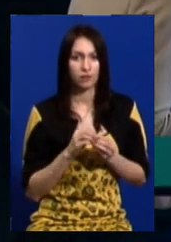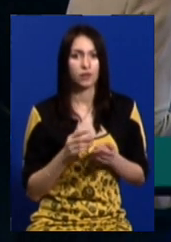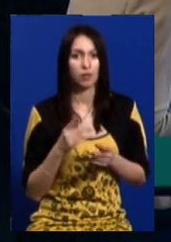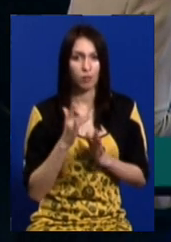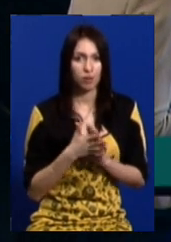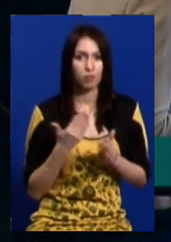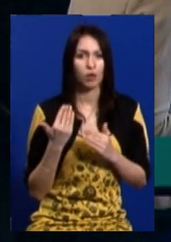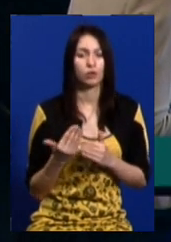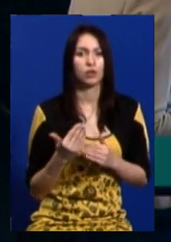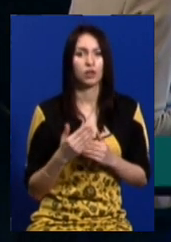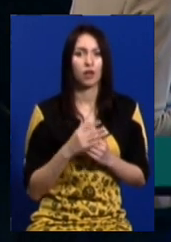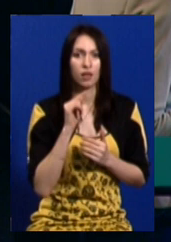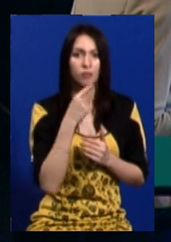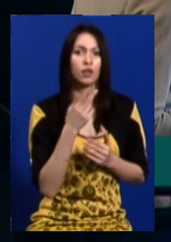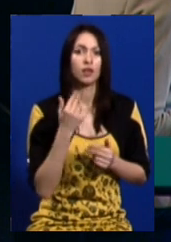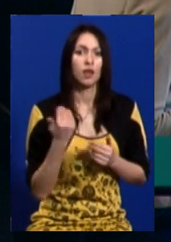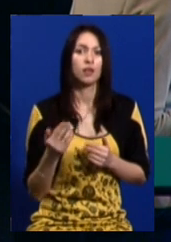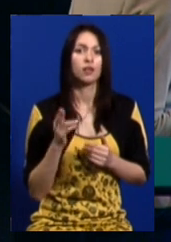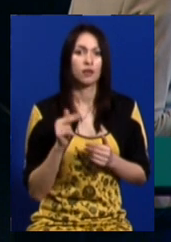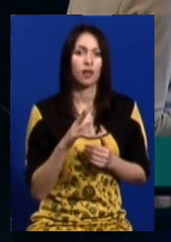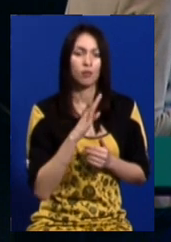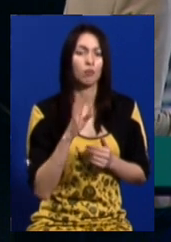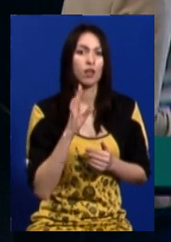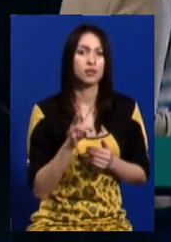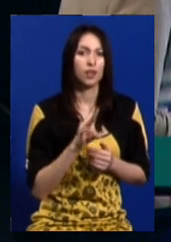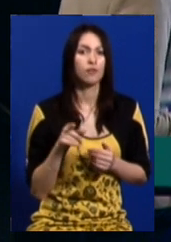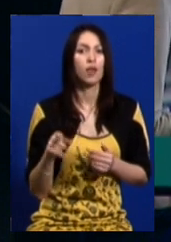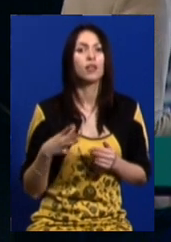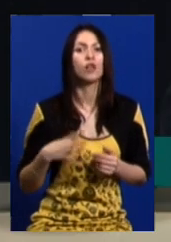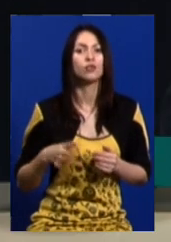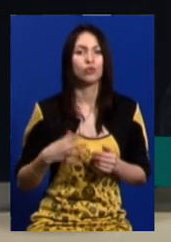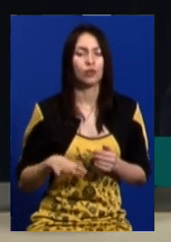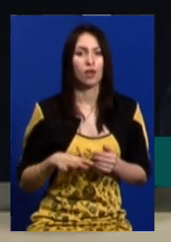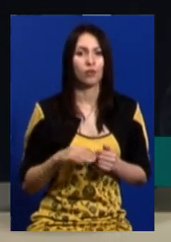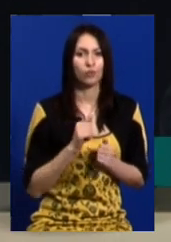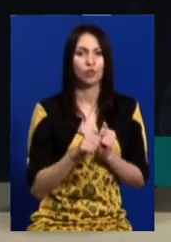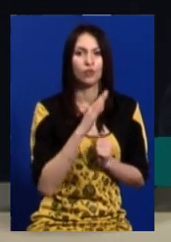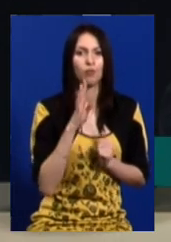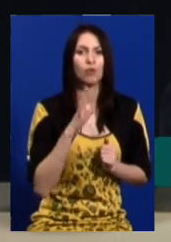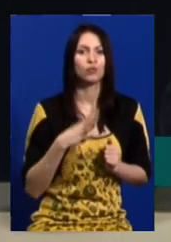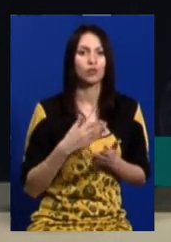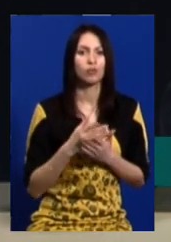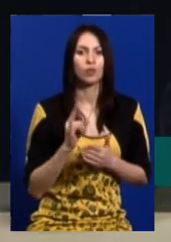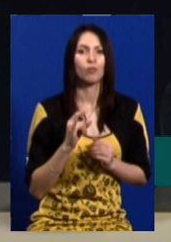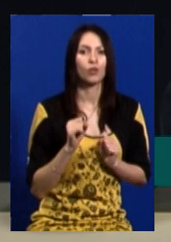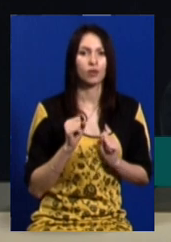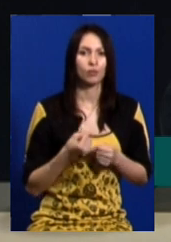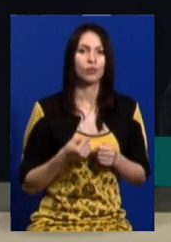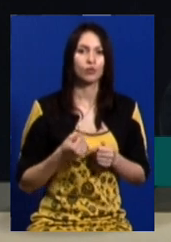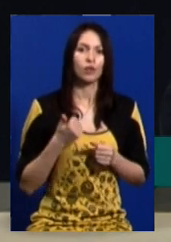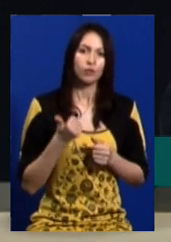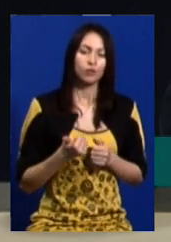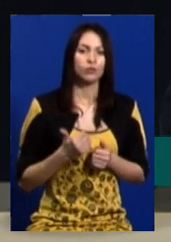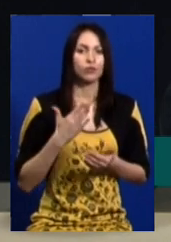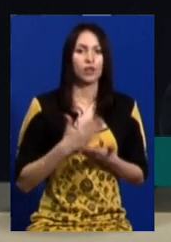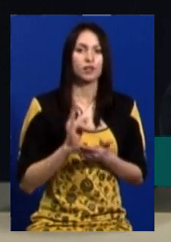як канонічну звичайно, церкву. тому що вони як матір церкви, вони очікують, знаєте, як кажуть, кожна мати, дитина там є хороша, а де